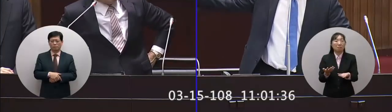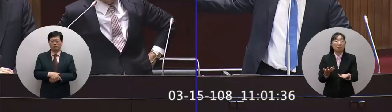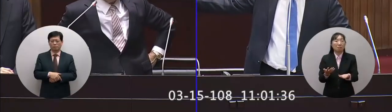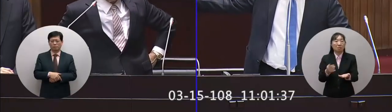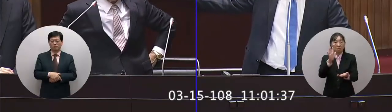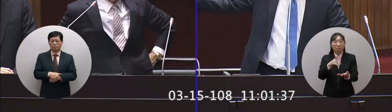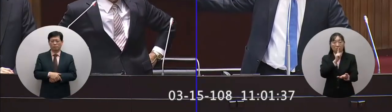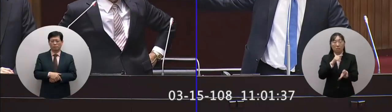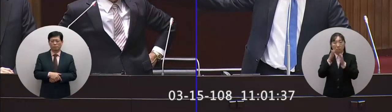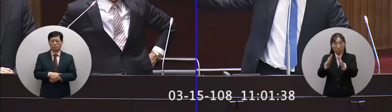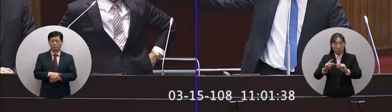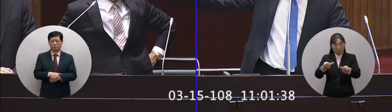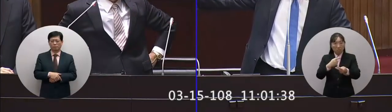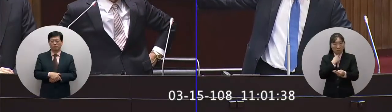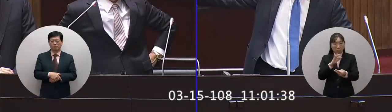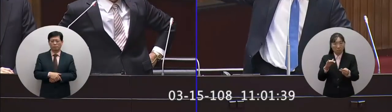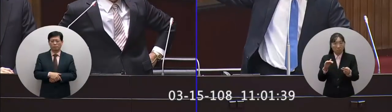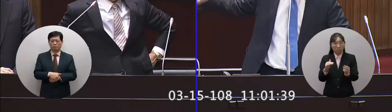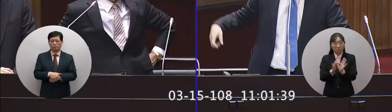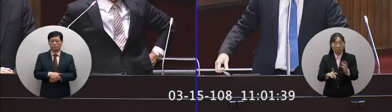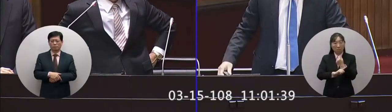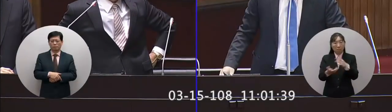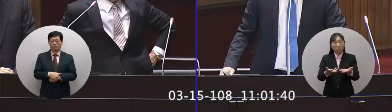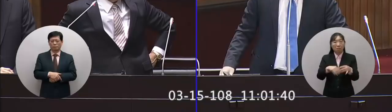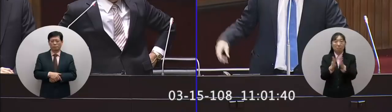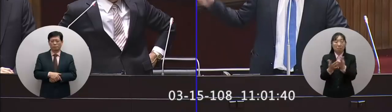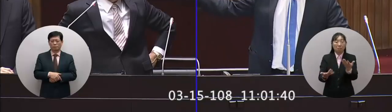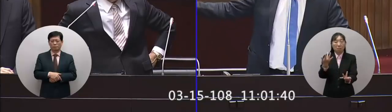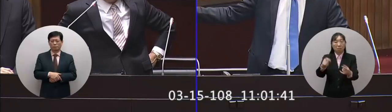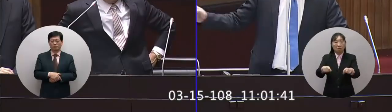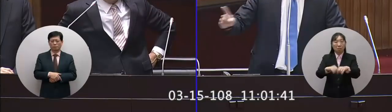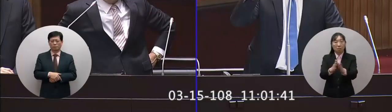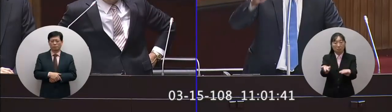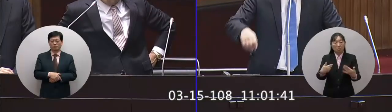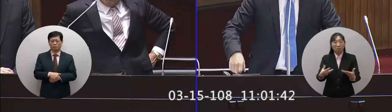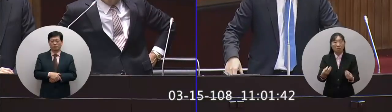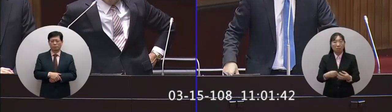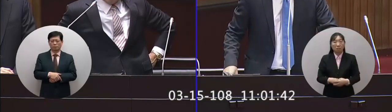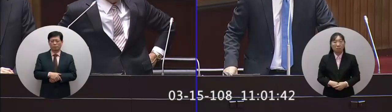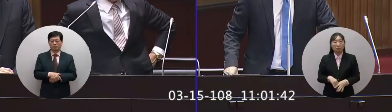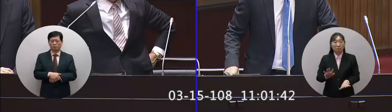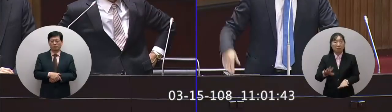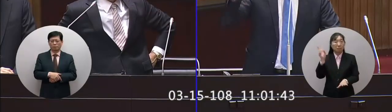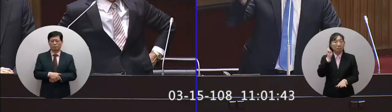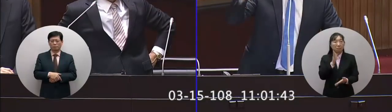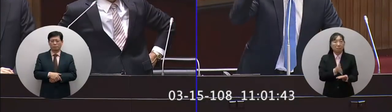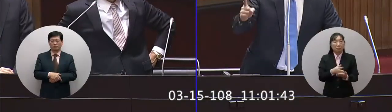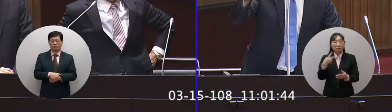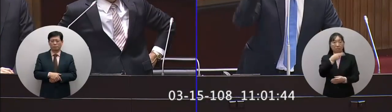就说要进行改革，到现在法案都还没有生出来，这些事情